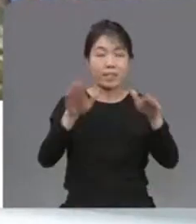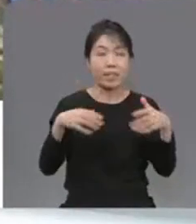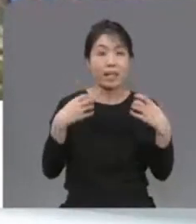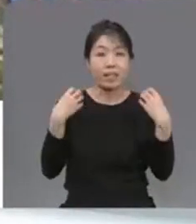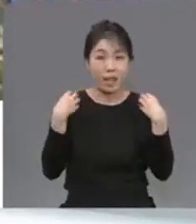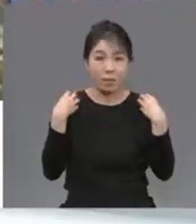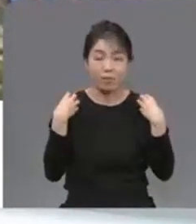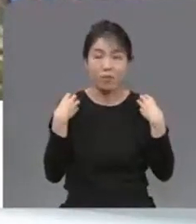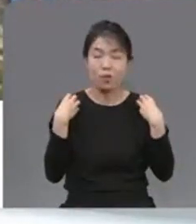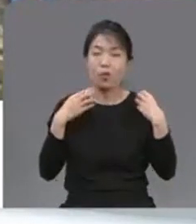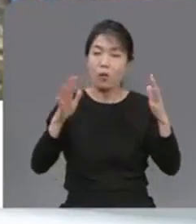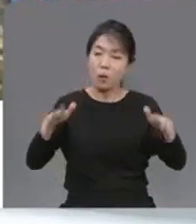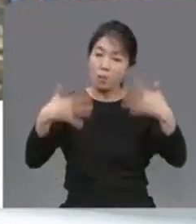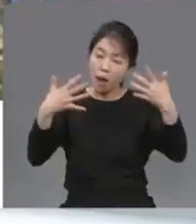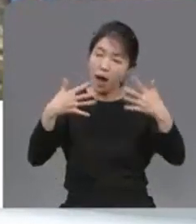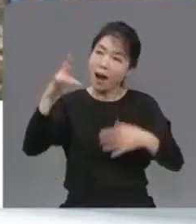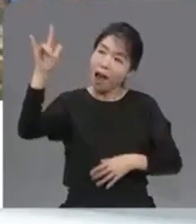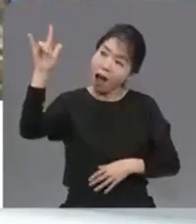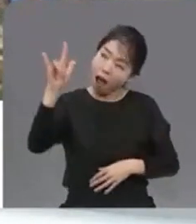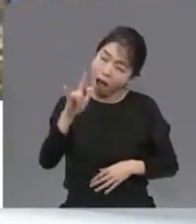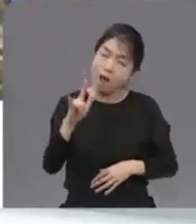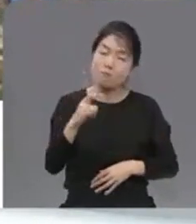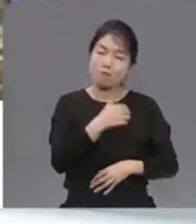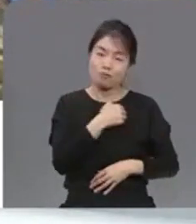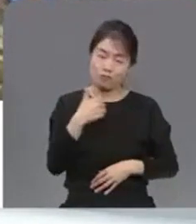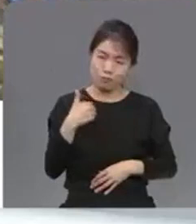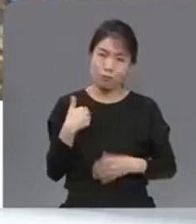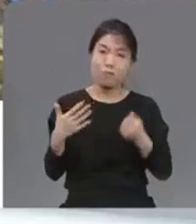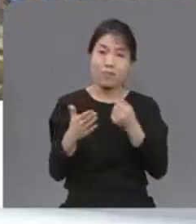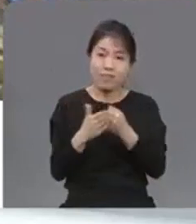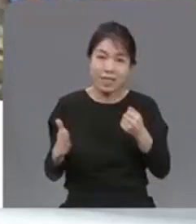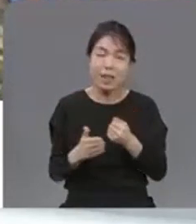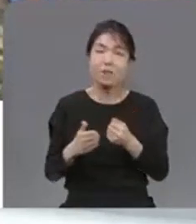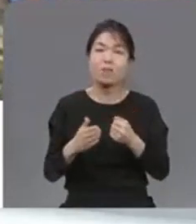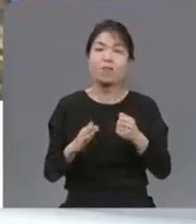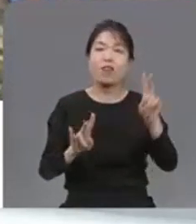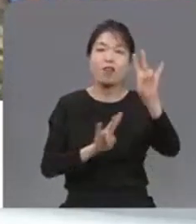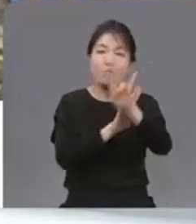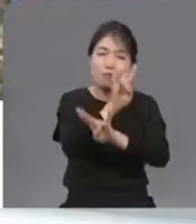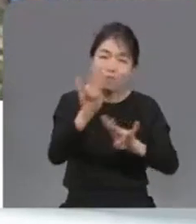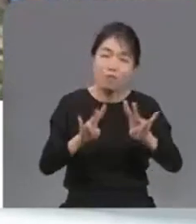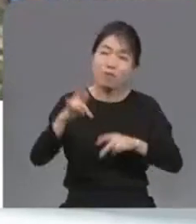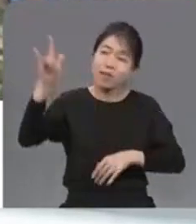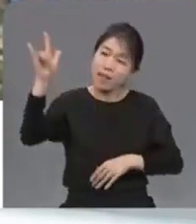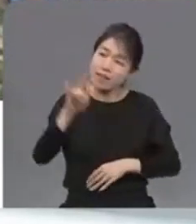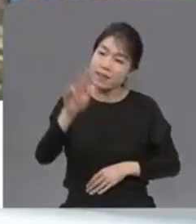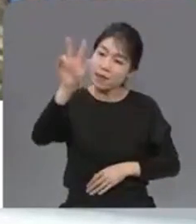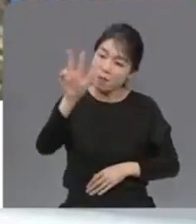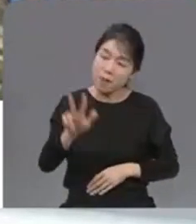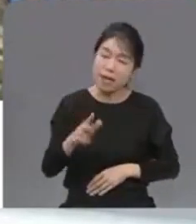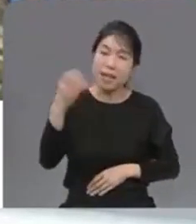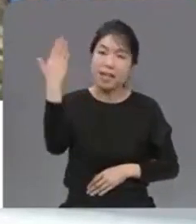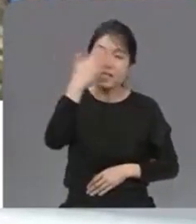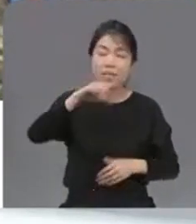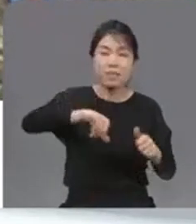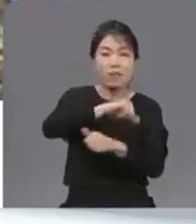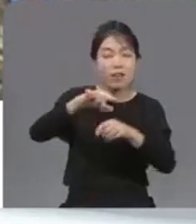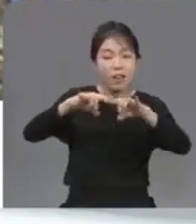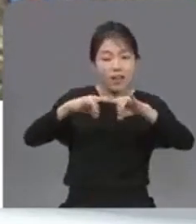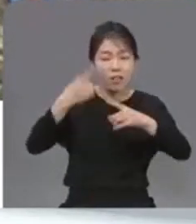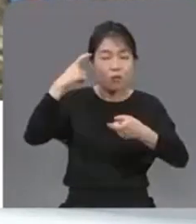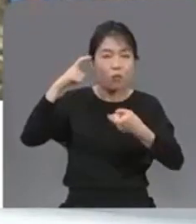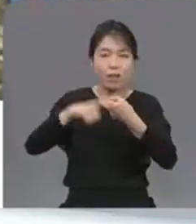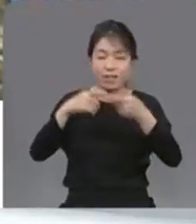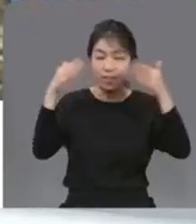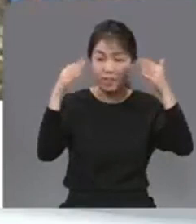전라남도는 풍부한 바람과 햇빛 등을 기반으로 풍력과 태양광 발전 등 재생에너지 분야에 관심을 기울이고 있습니다.